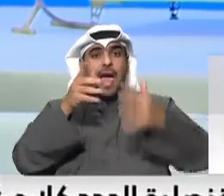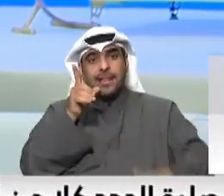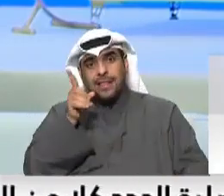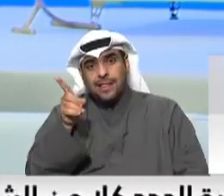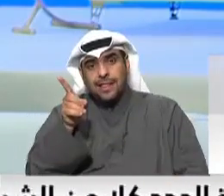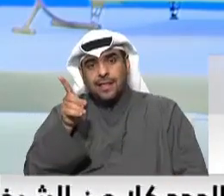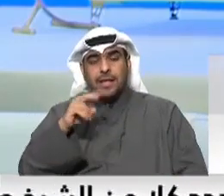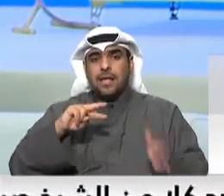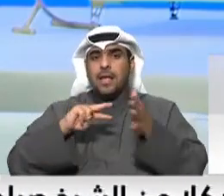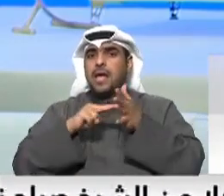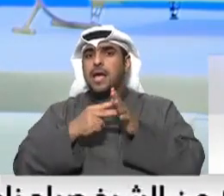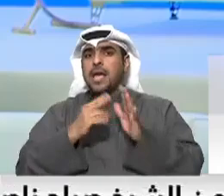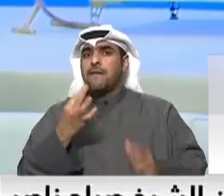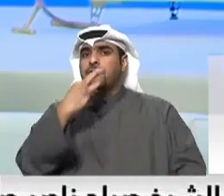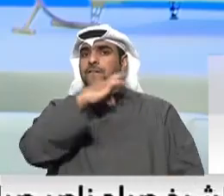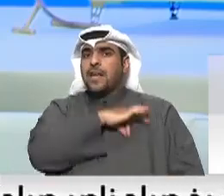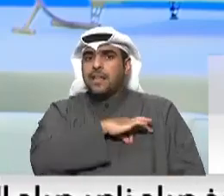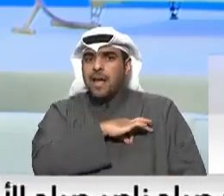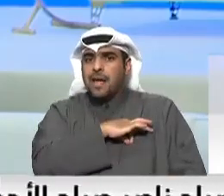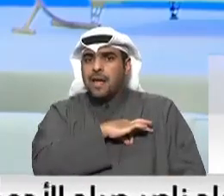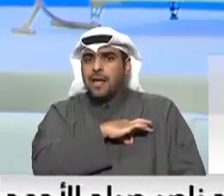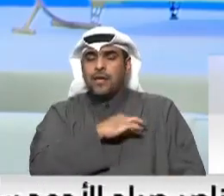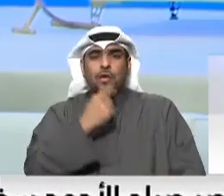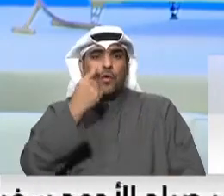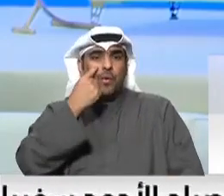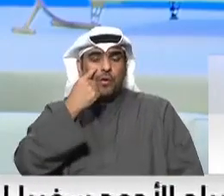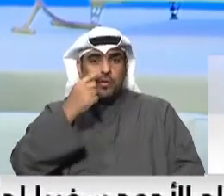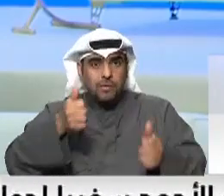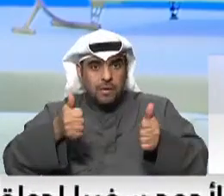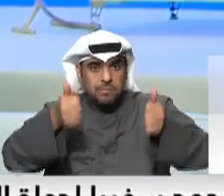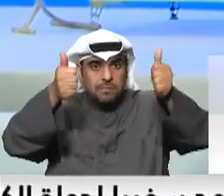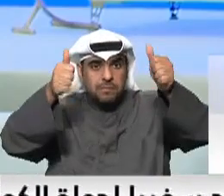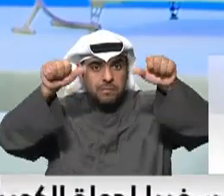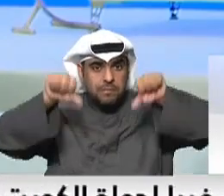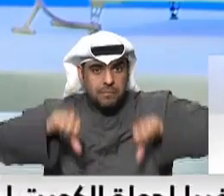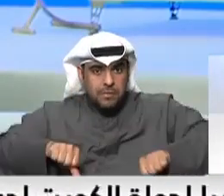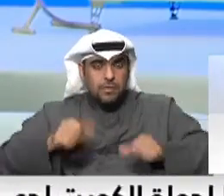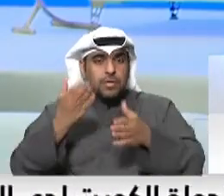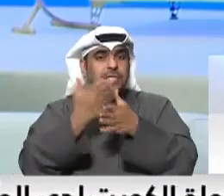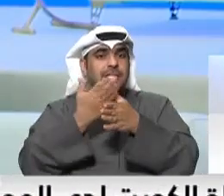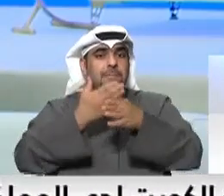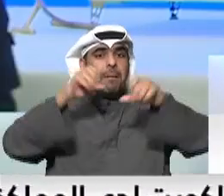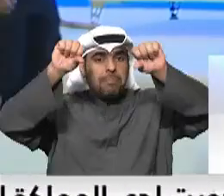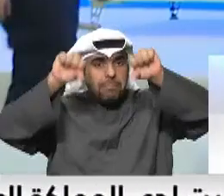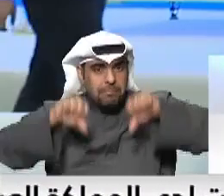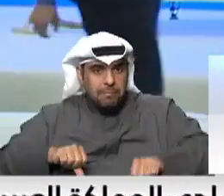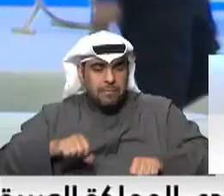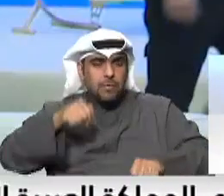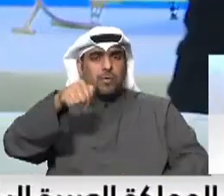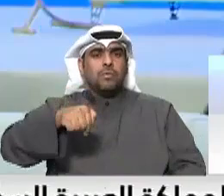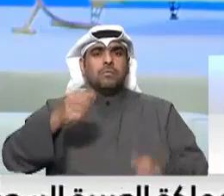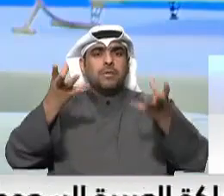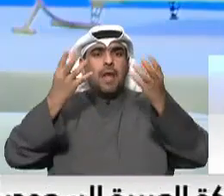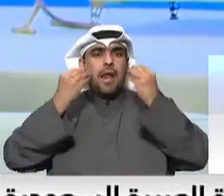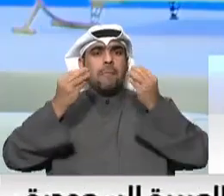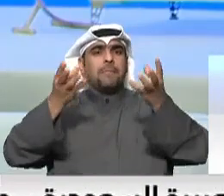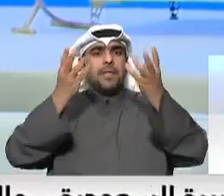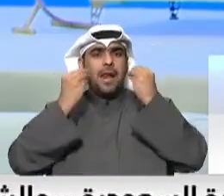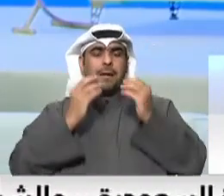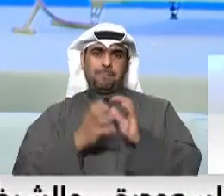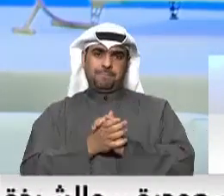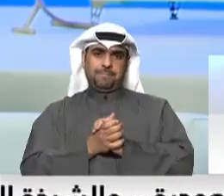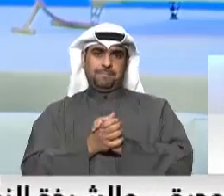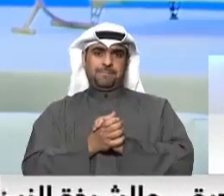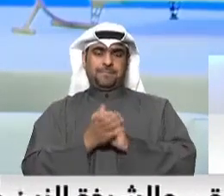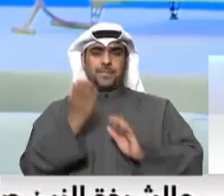منها وما هو مدى النجاح وما هو أسباب عدم النجاح. طبعا احنا في الآونة الأخيرة نرى كثير من